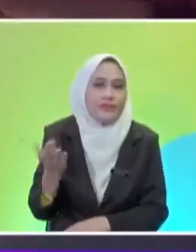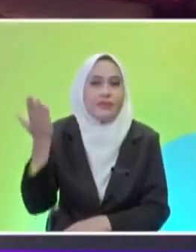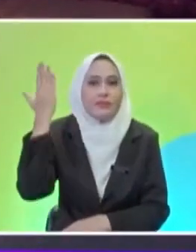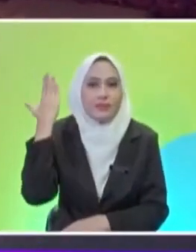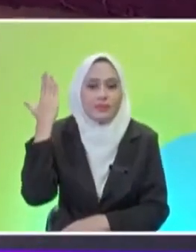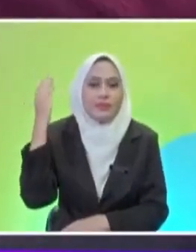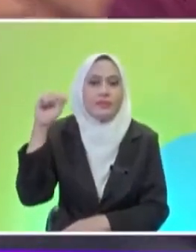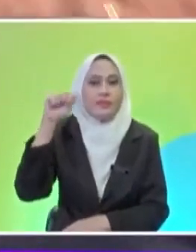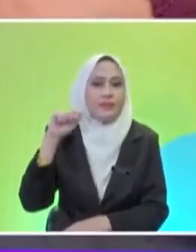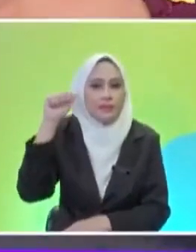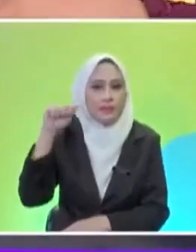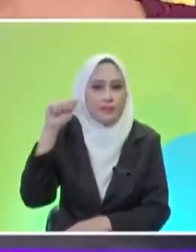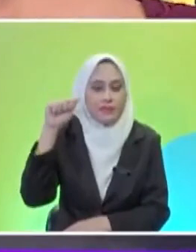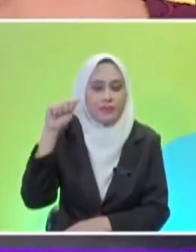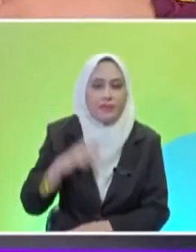Semalam Ahad.